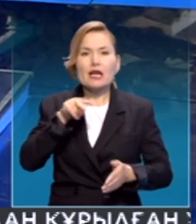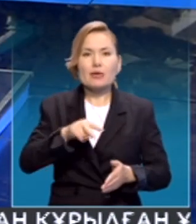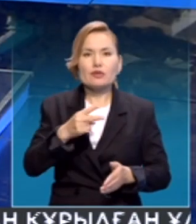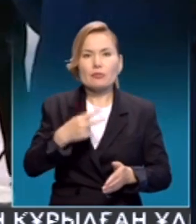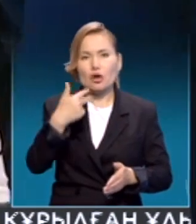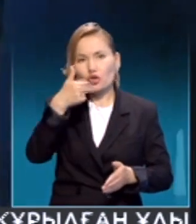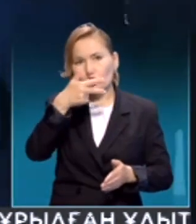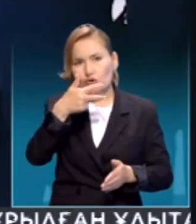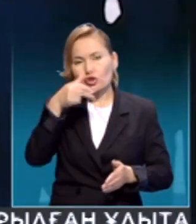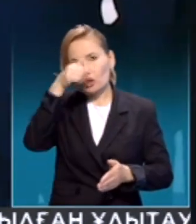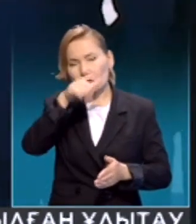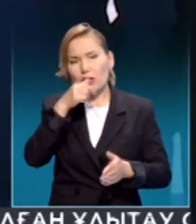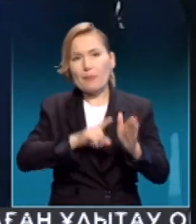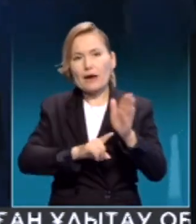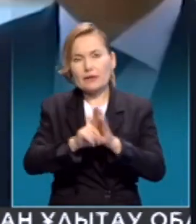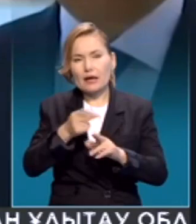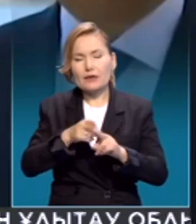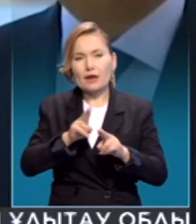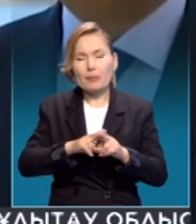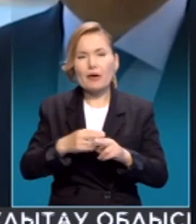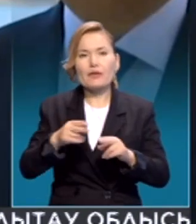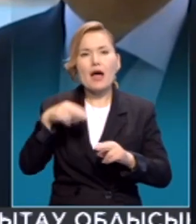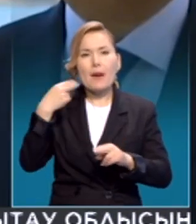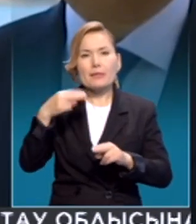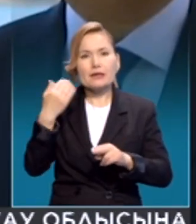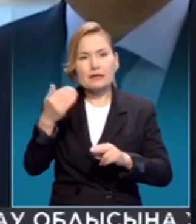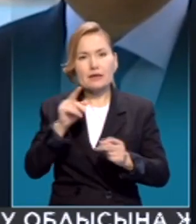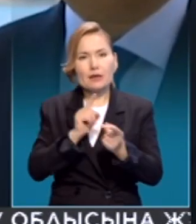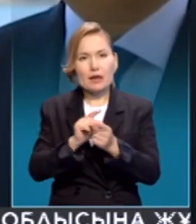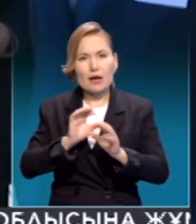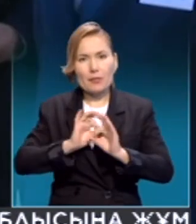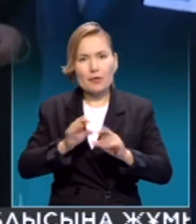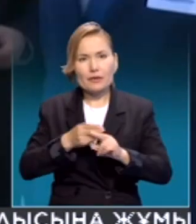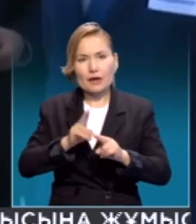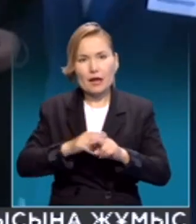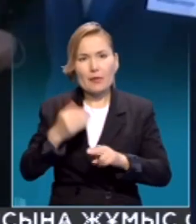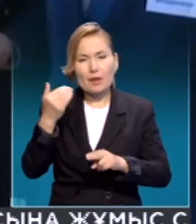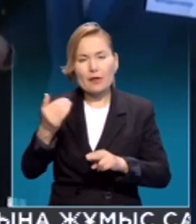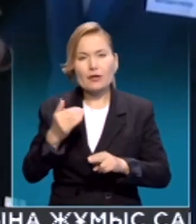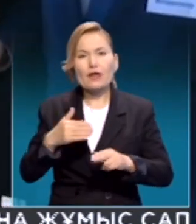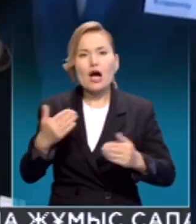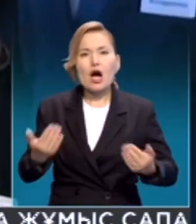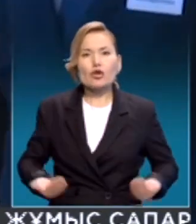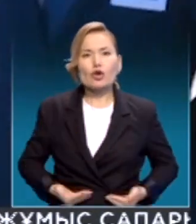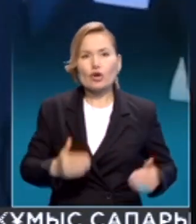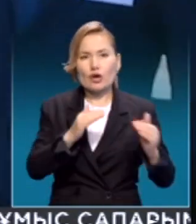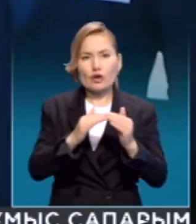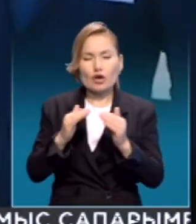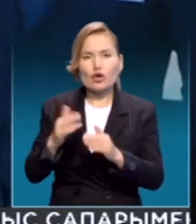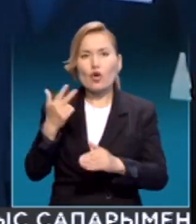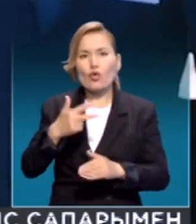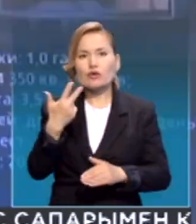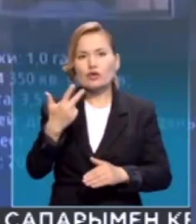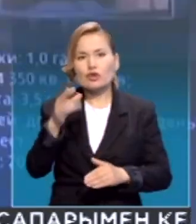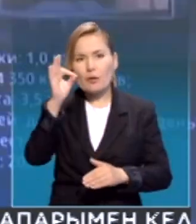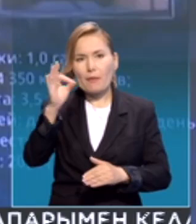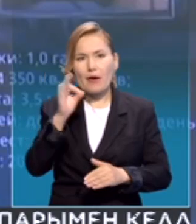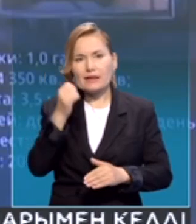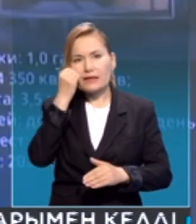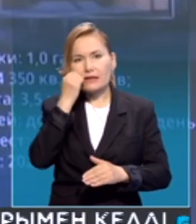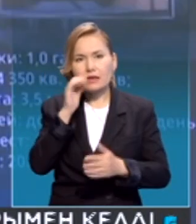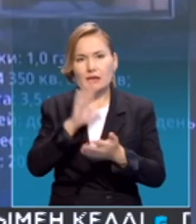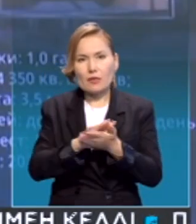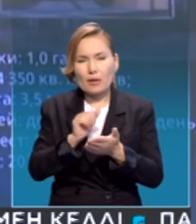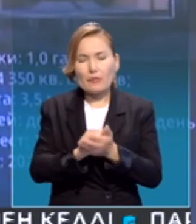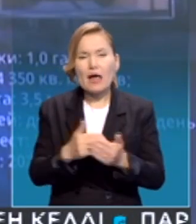басталады. Ұлытау облысының әкімі президентке осылай деп мәлімдеді. Берік Абдығали өңірде тұрғын үйлердің 33% ескіргенін айтты.